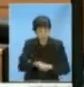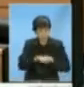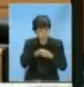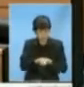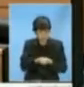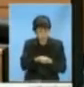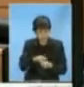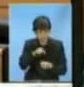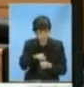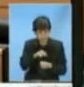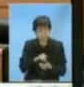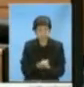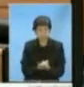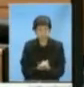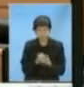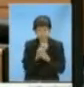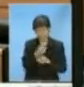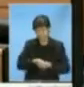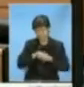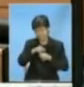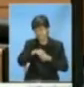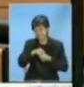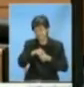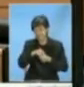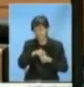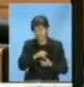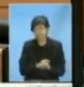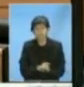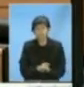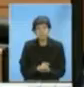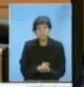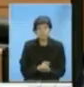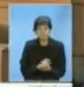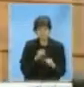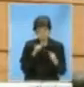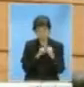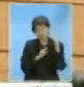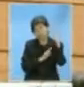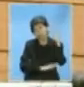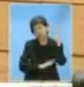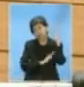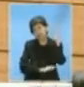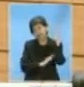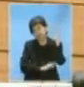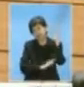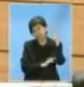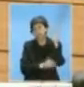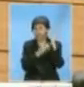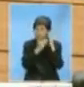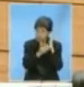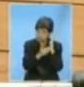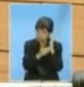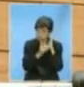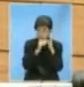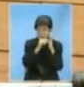พืชเศรษฐกิจอย่างหนึ่งซึ่งได้ครอบคลุมในพื้นที่ของทางภาคใต้ภาคอีสานภาคเหนือ